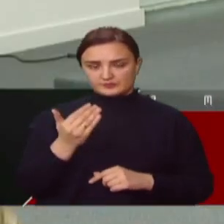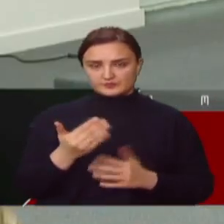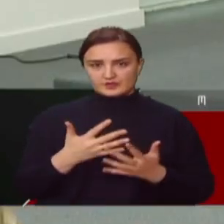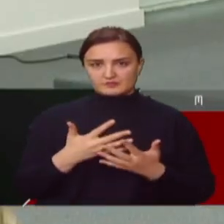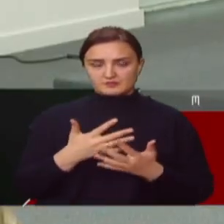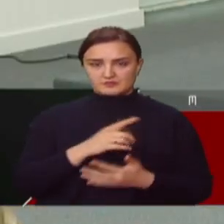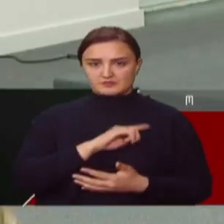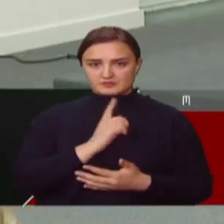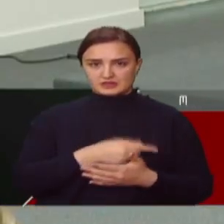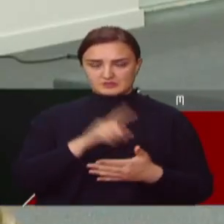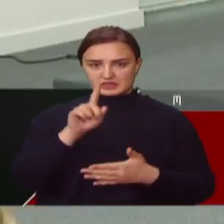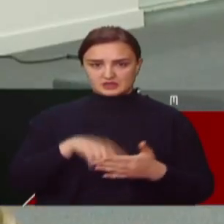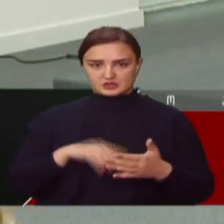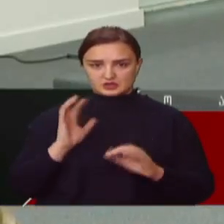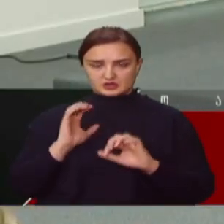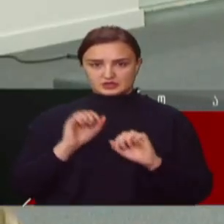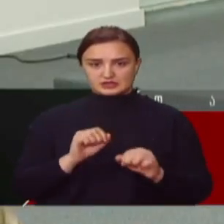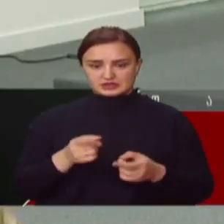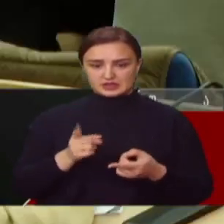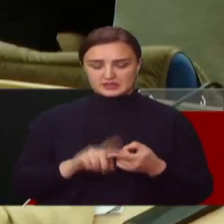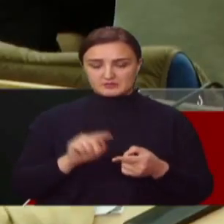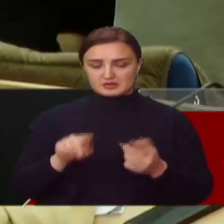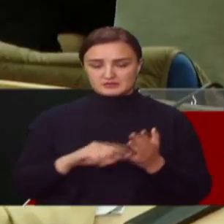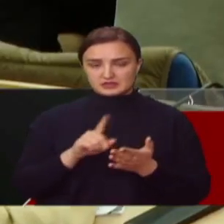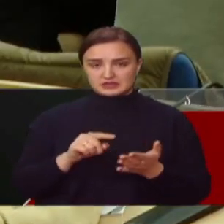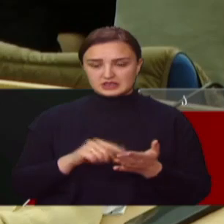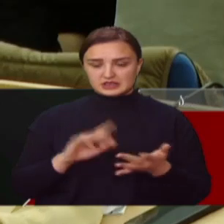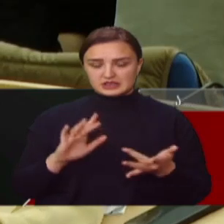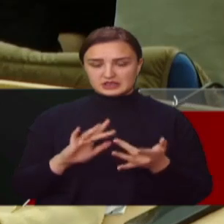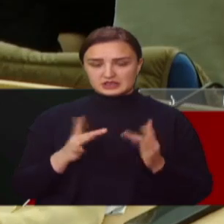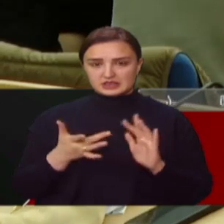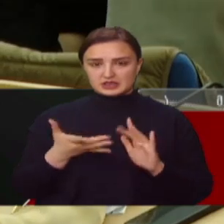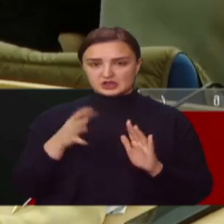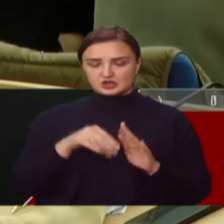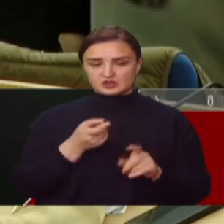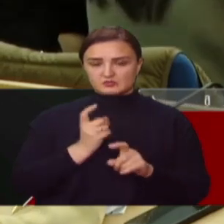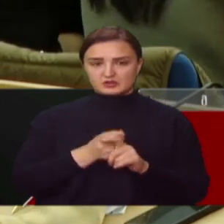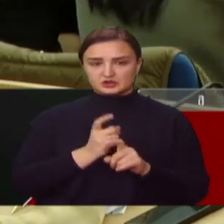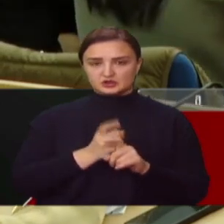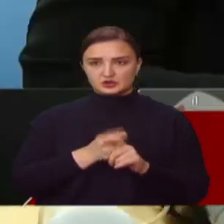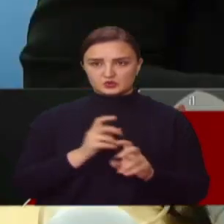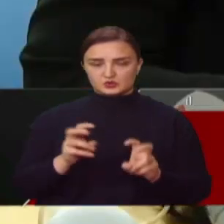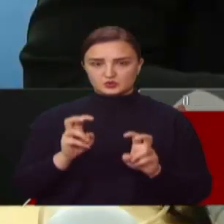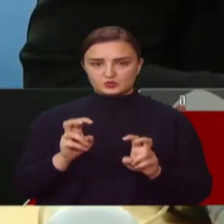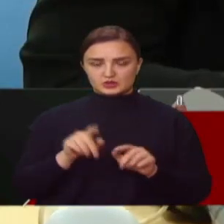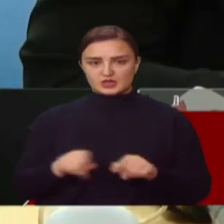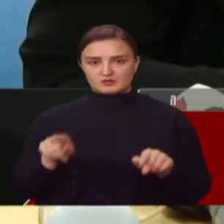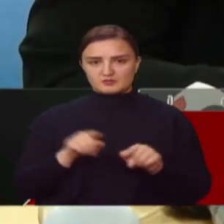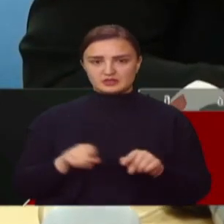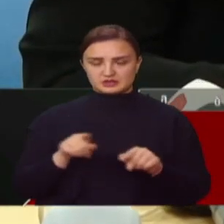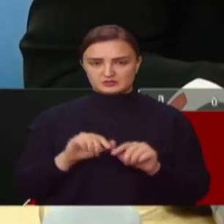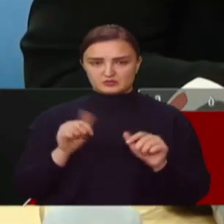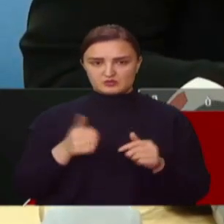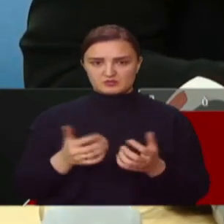maghal mkhardaçeras ekheba. Papuashvilis ganzxadebit am sakitxmas sotsialur kselebshi fashisturi da ksenofobiuri kampaniis